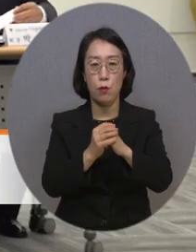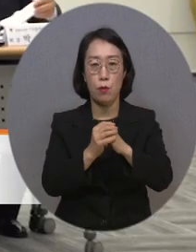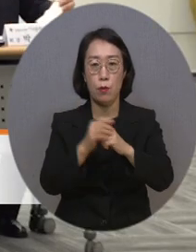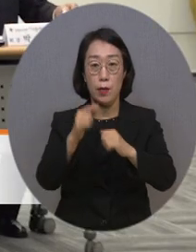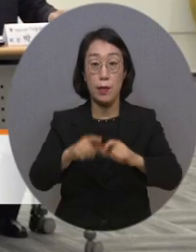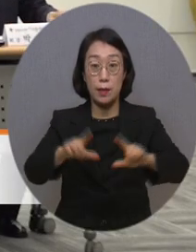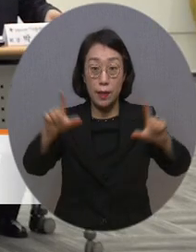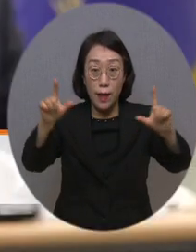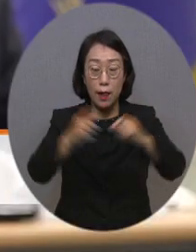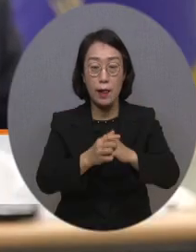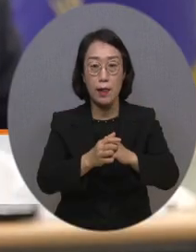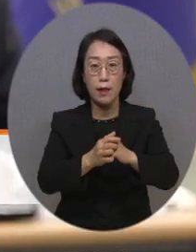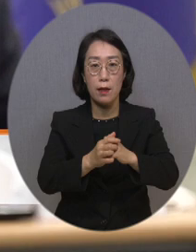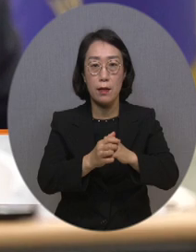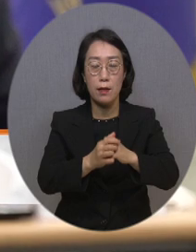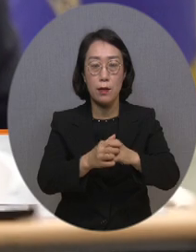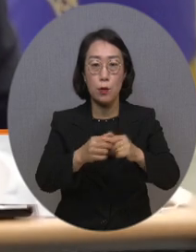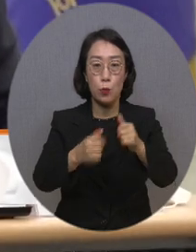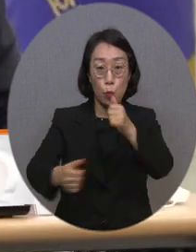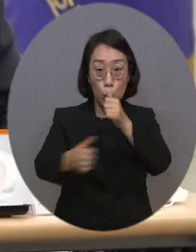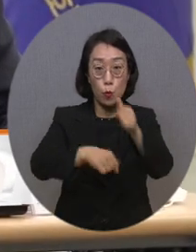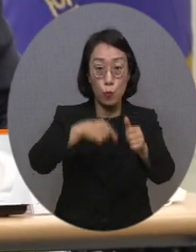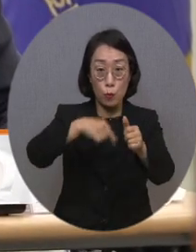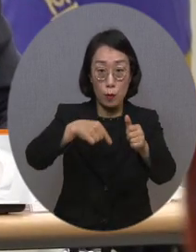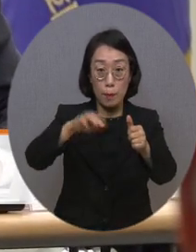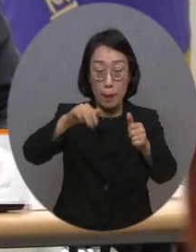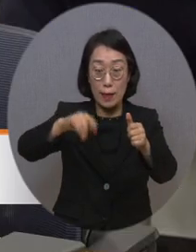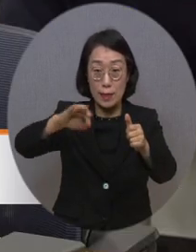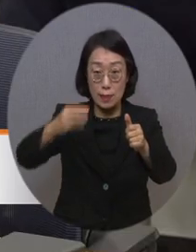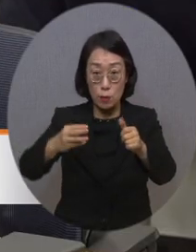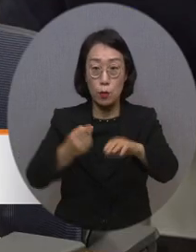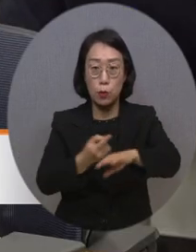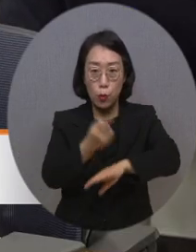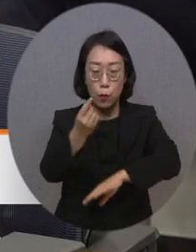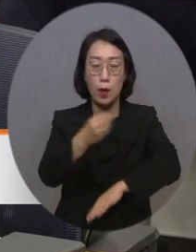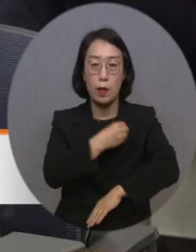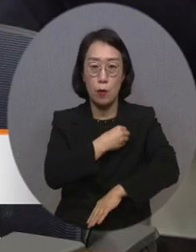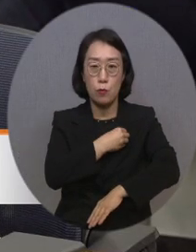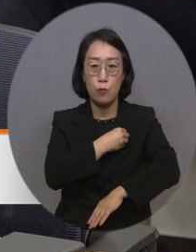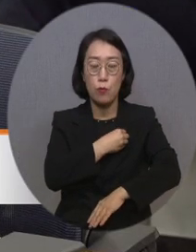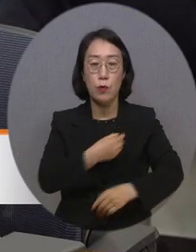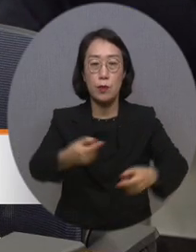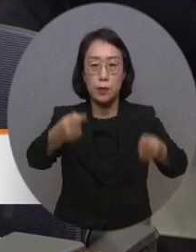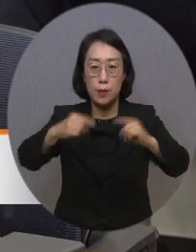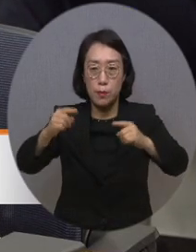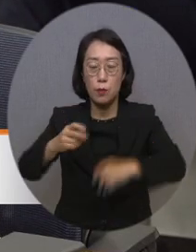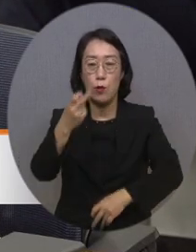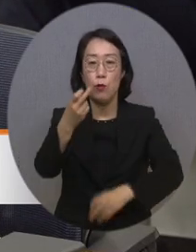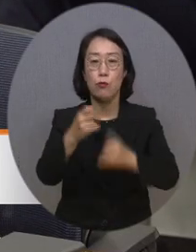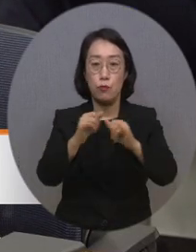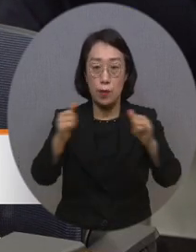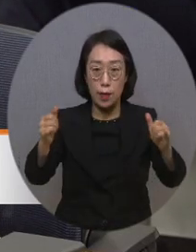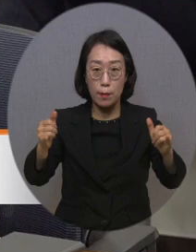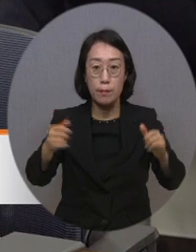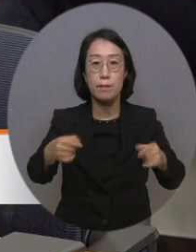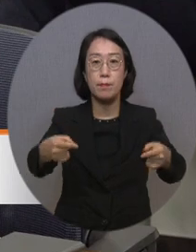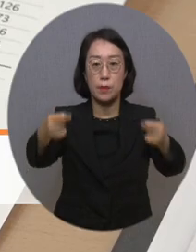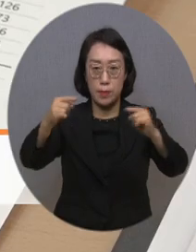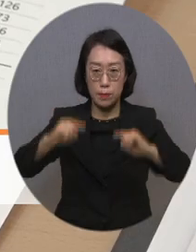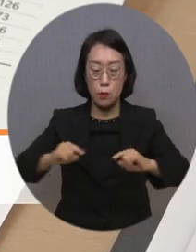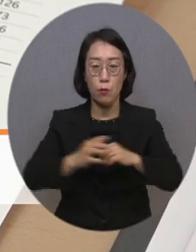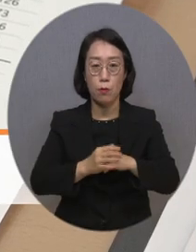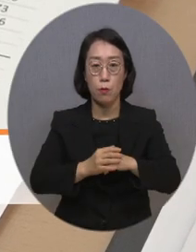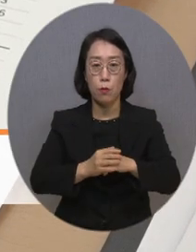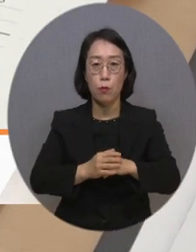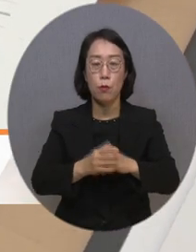이 자리에는 강원도의회 교육위원회장 박길선 의원 등 의원 12명과 관계자 등이 참석했습니다.